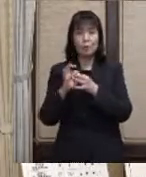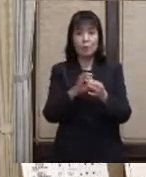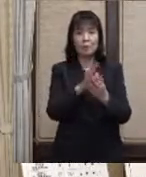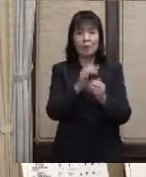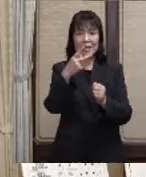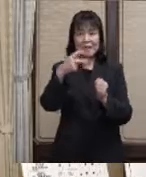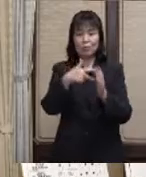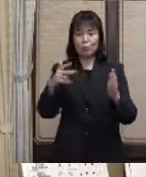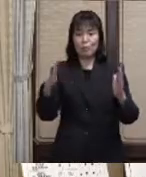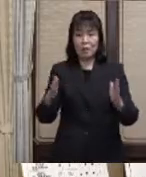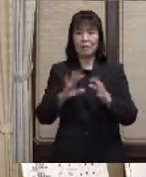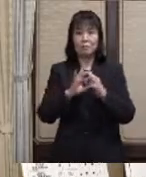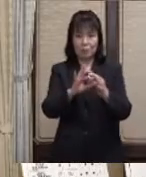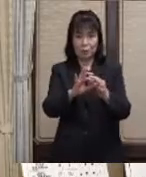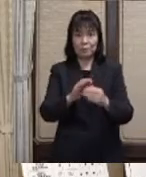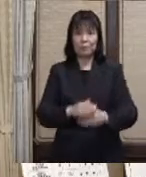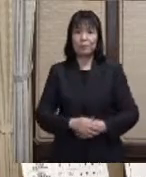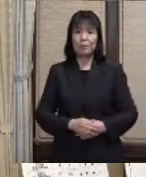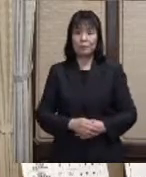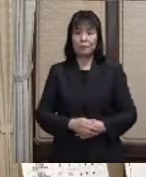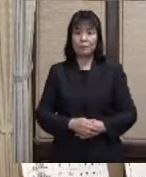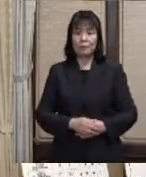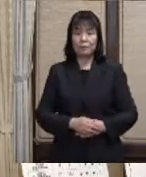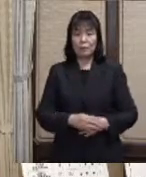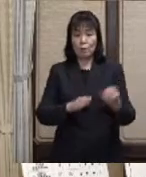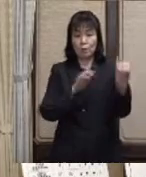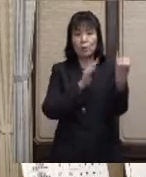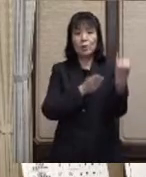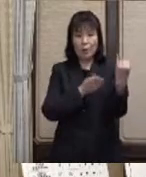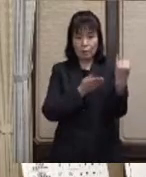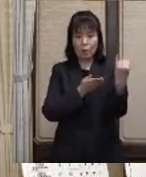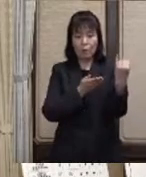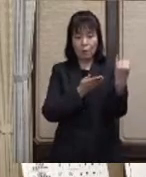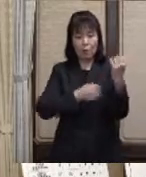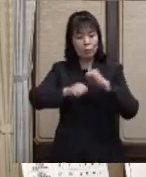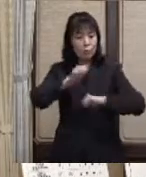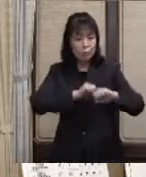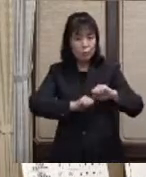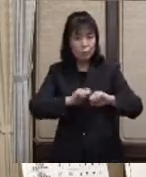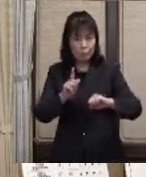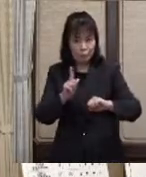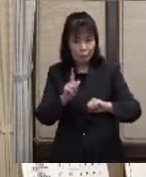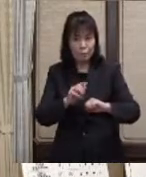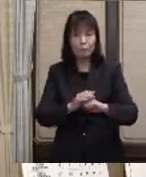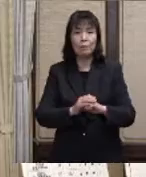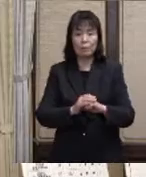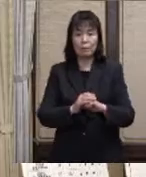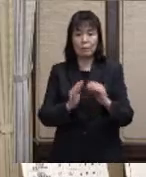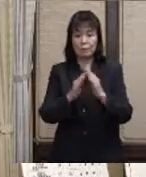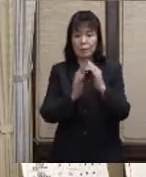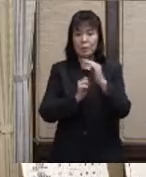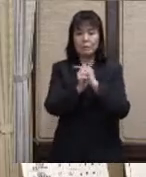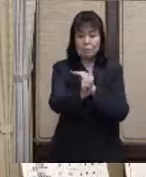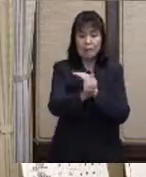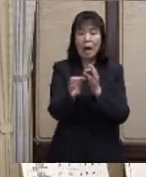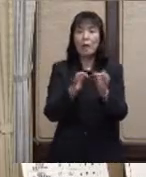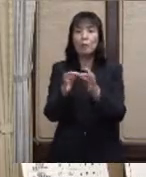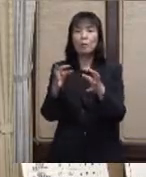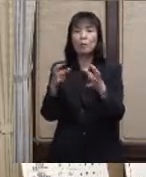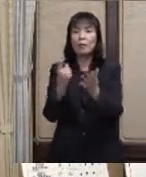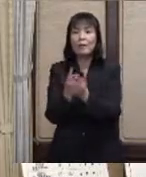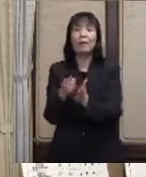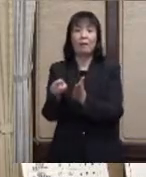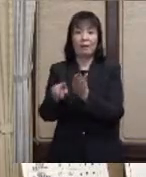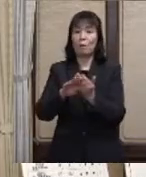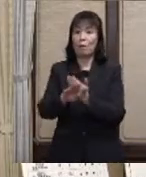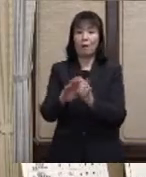ります、2週間。で、この女性の行動ですが、外出は買い物程度だ